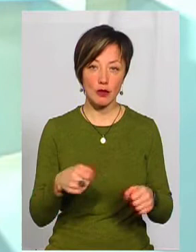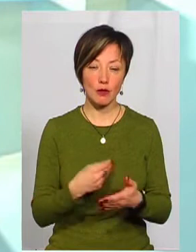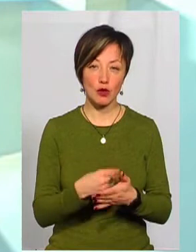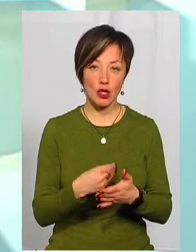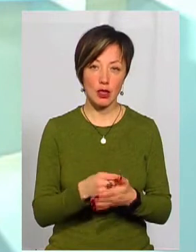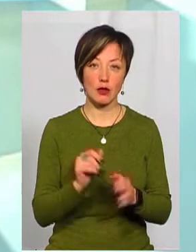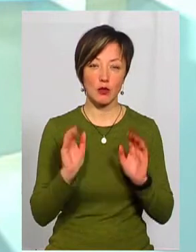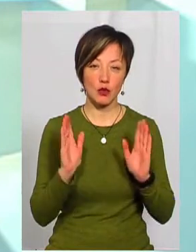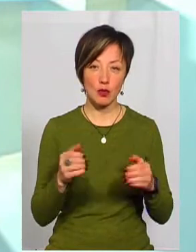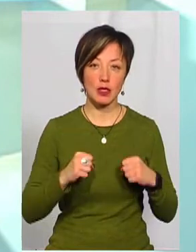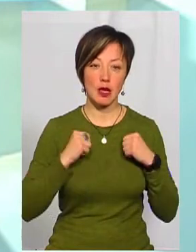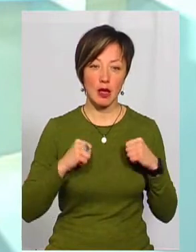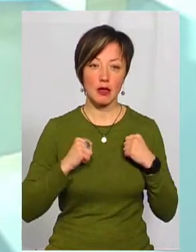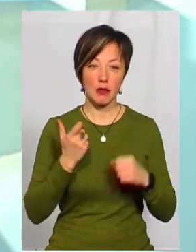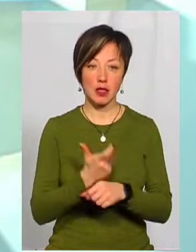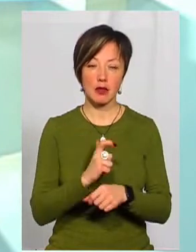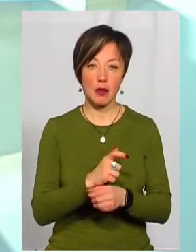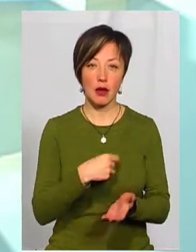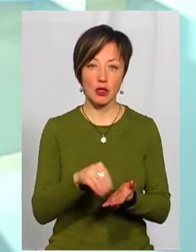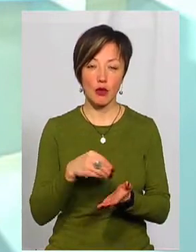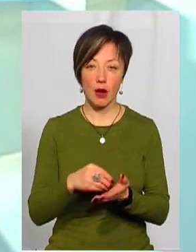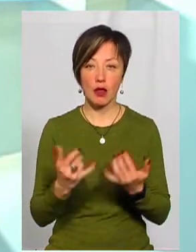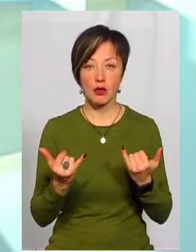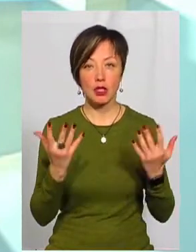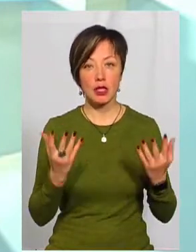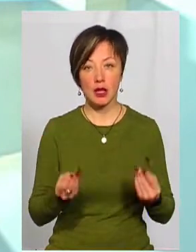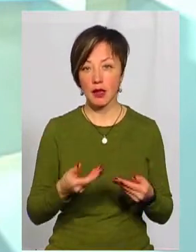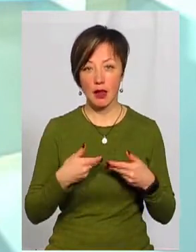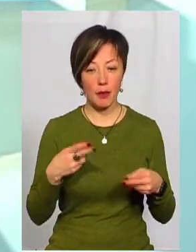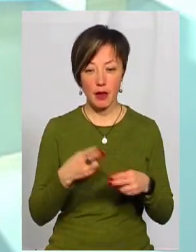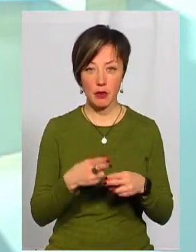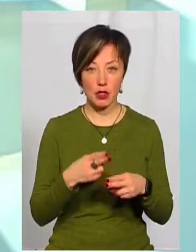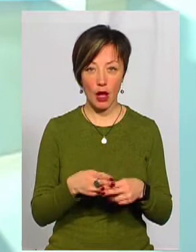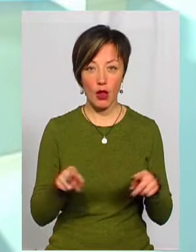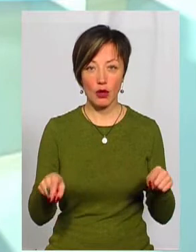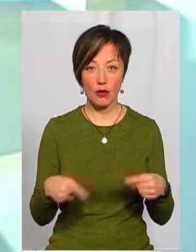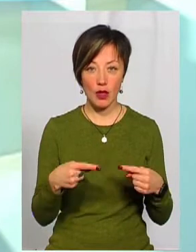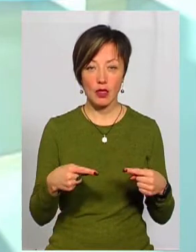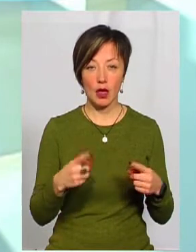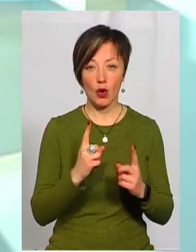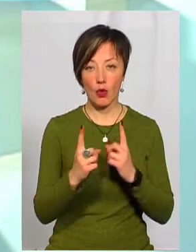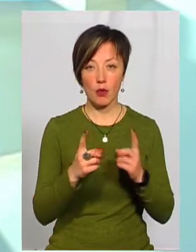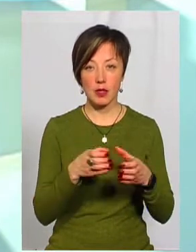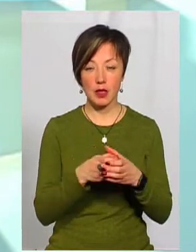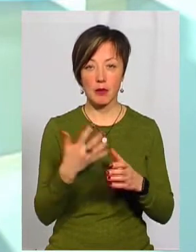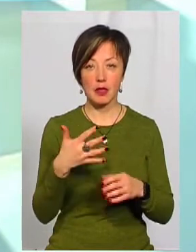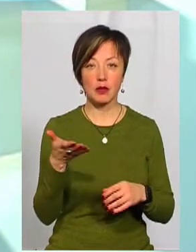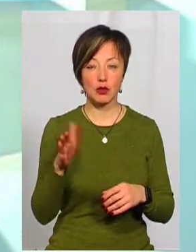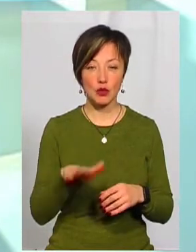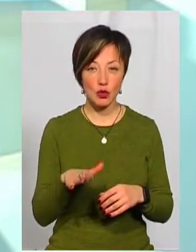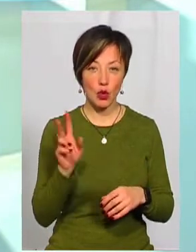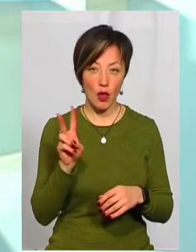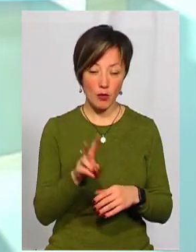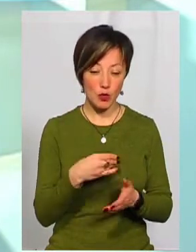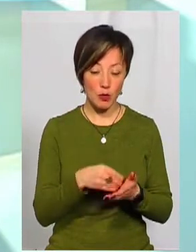бюджеті і будемо старатися максимально закупляти. На сьогоднішній день нам не мішало б ще оновити рухомий склад порядка 50 одиниць. І